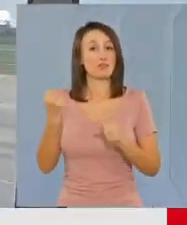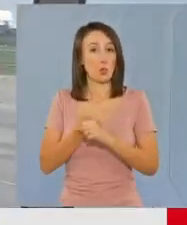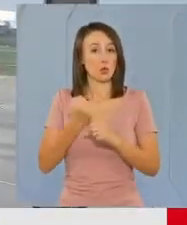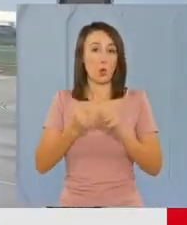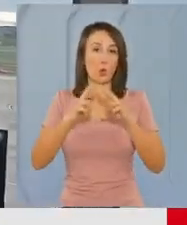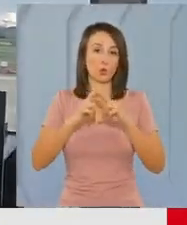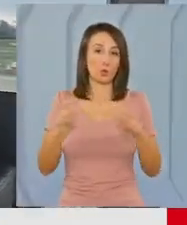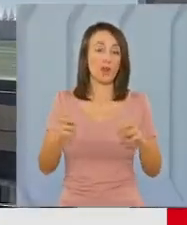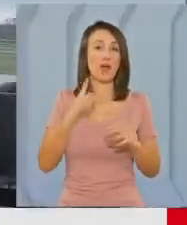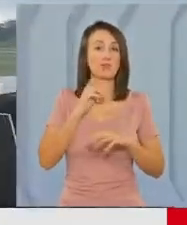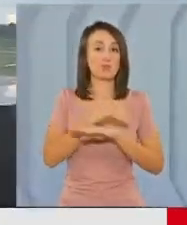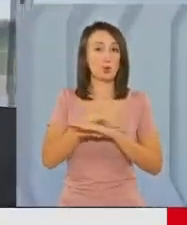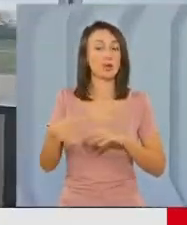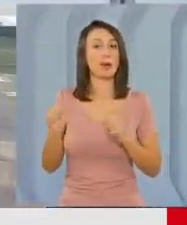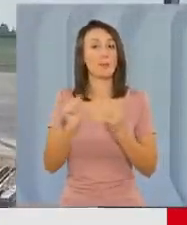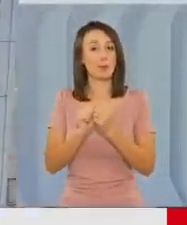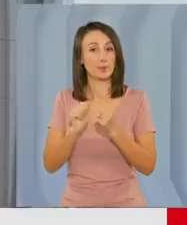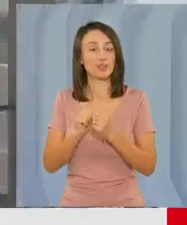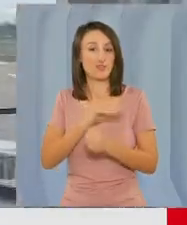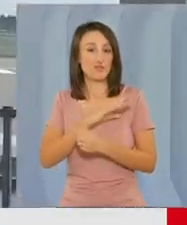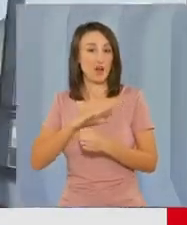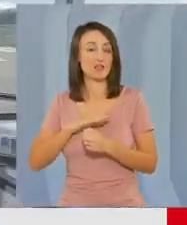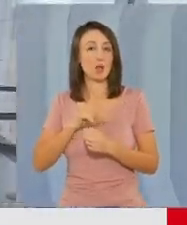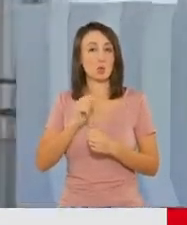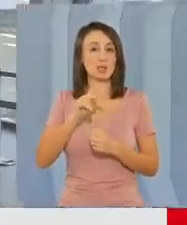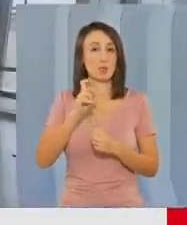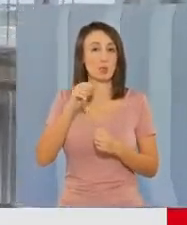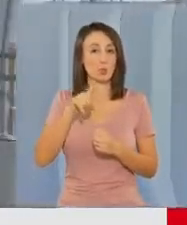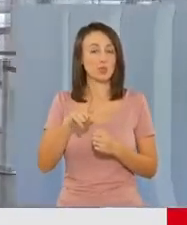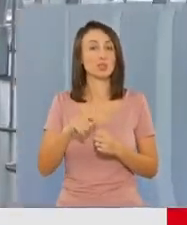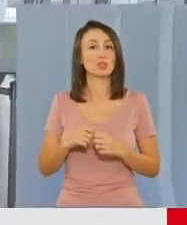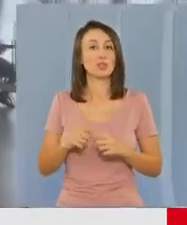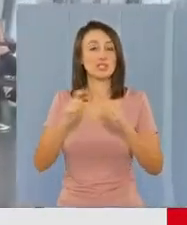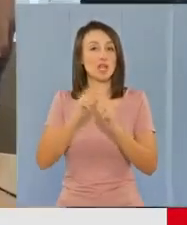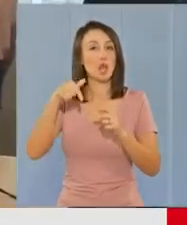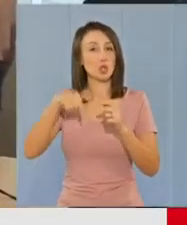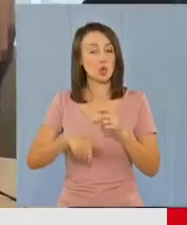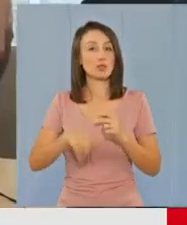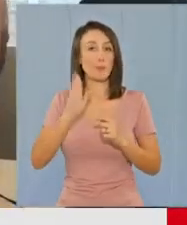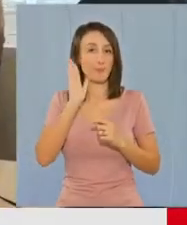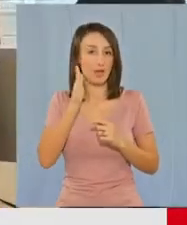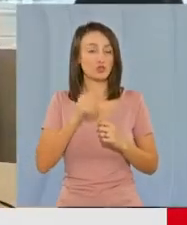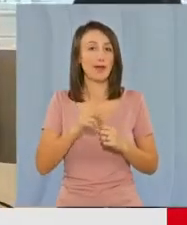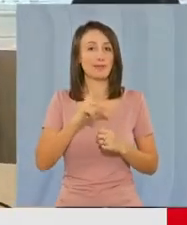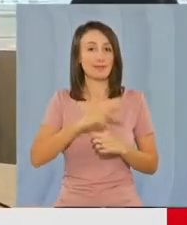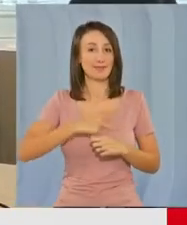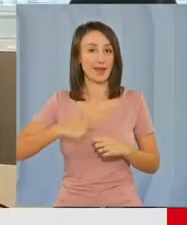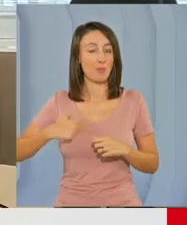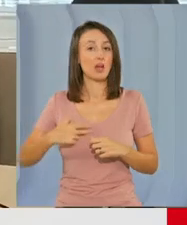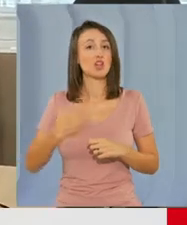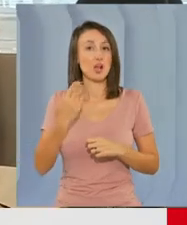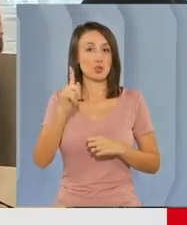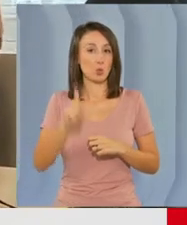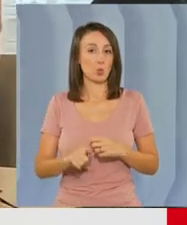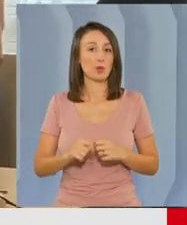controale temporare la frontierele terestre cu Franța Luxemburg țările de Jos Belgia și Danemarca pentru o perioadă de 6e luni autoritățile